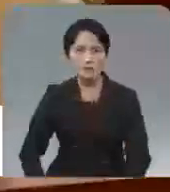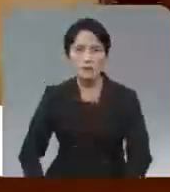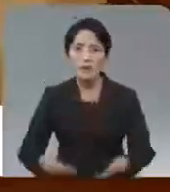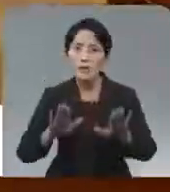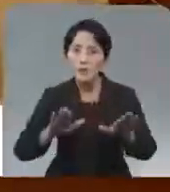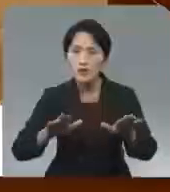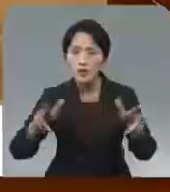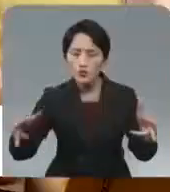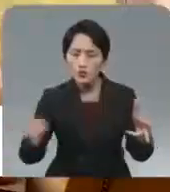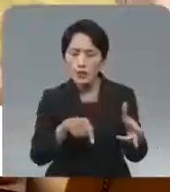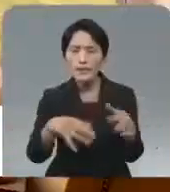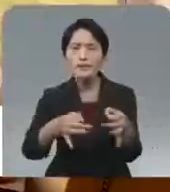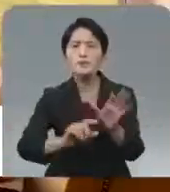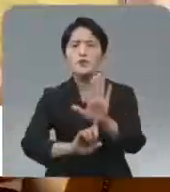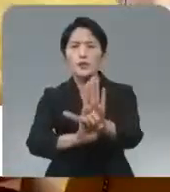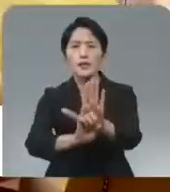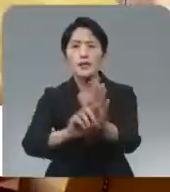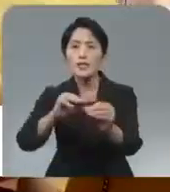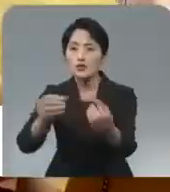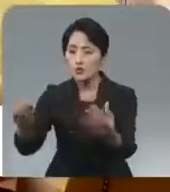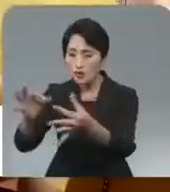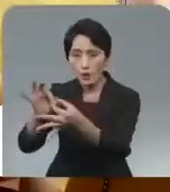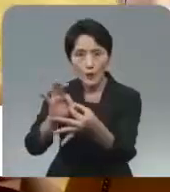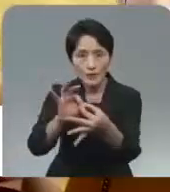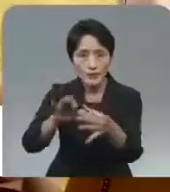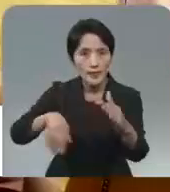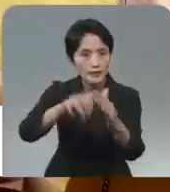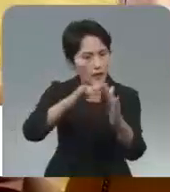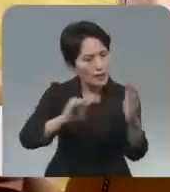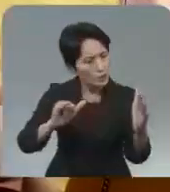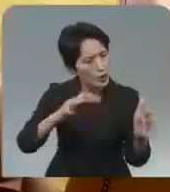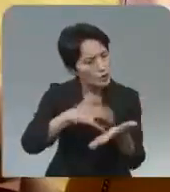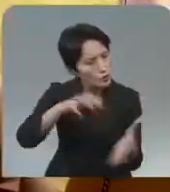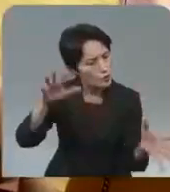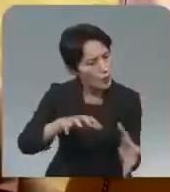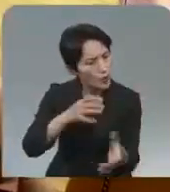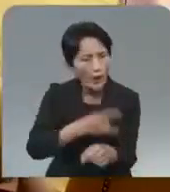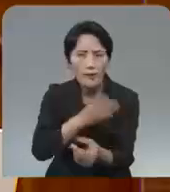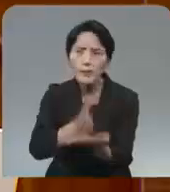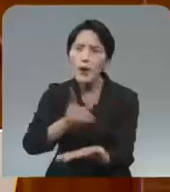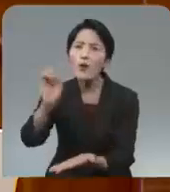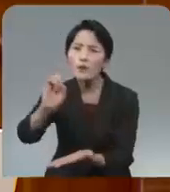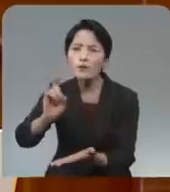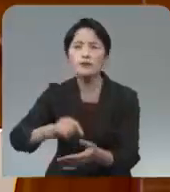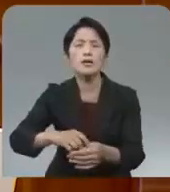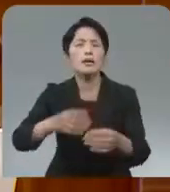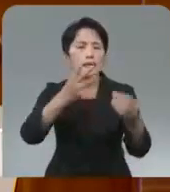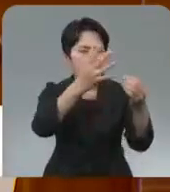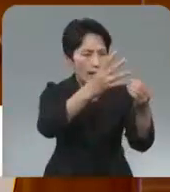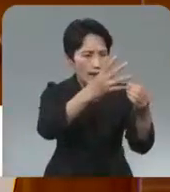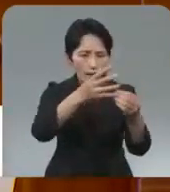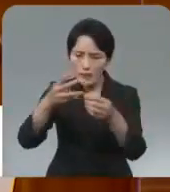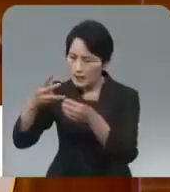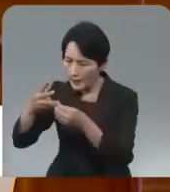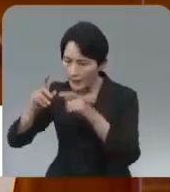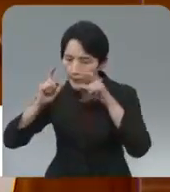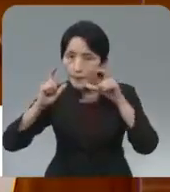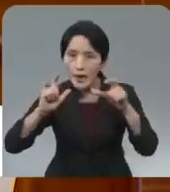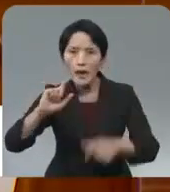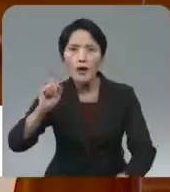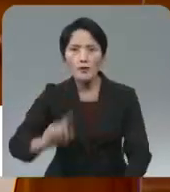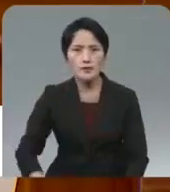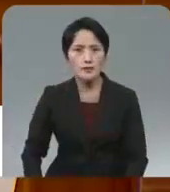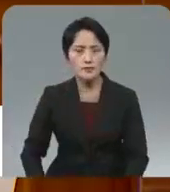подряд начиная с 7 июля медики не ожидают снижения этого числа по крайней мере у ближайшие месяцы